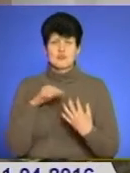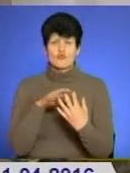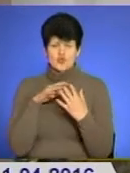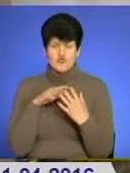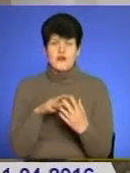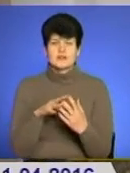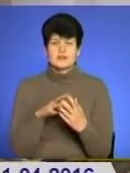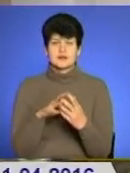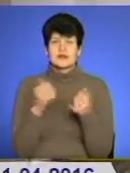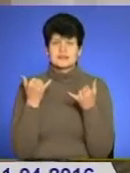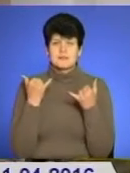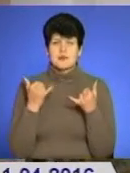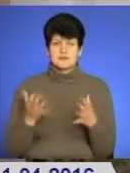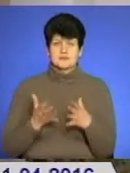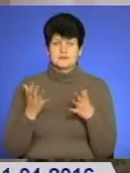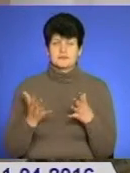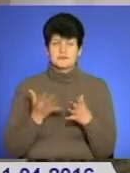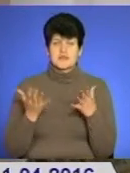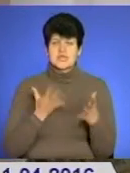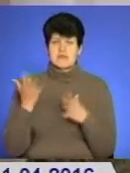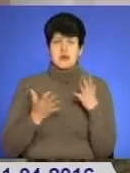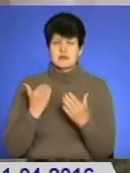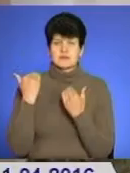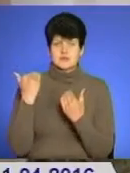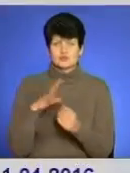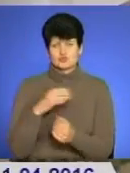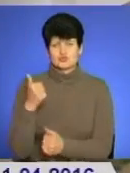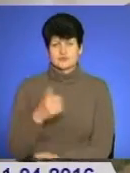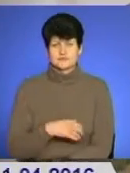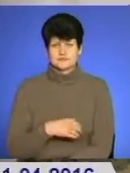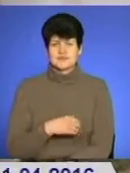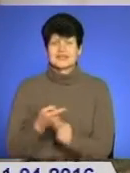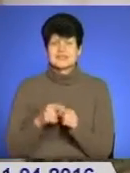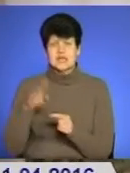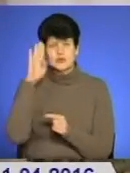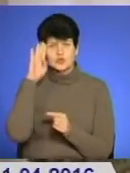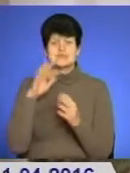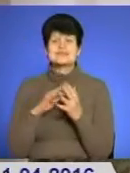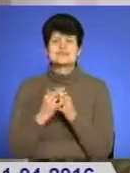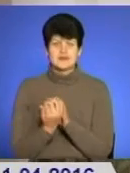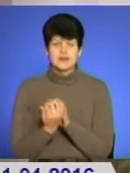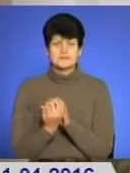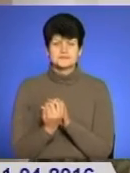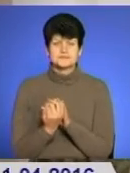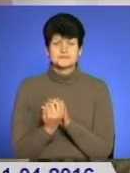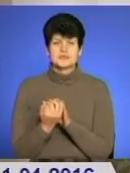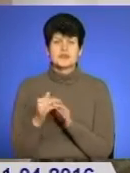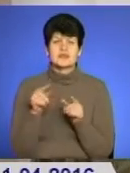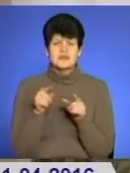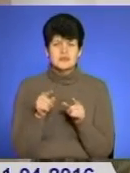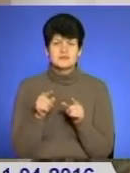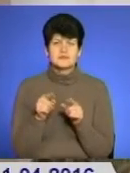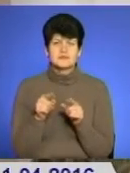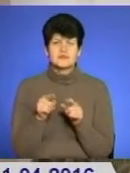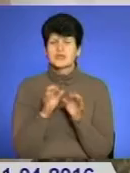вже піднімаємо їм, по крайній мірі, щоб їм було дуже добре. Це хлопці з села, їм, не, може, навіть не були